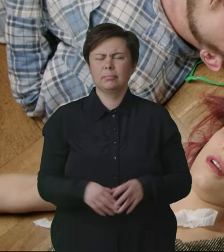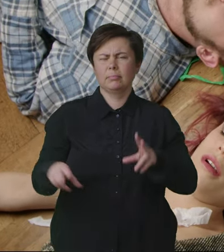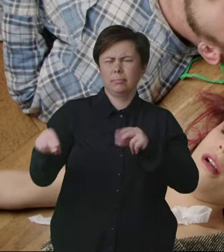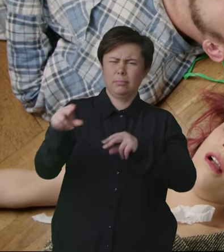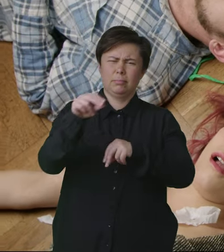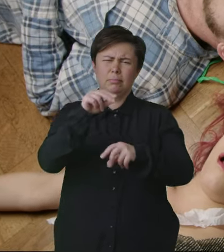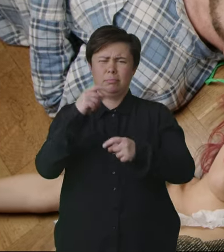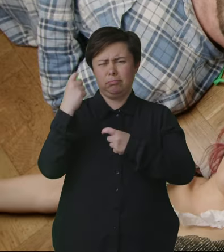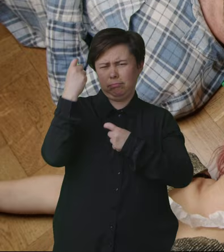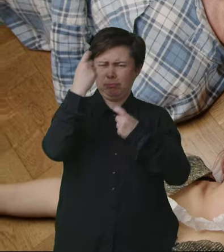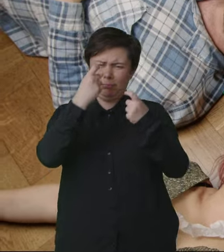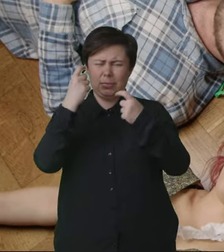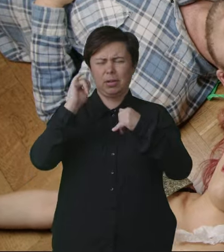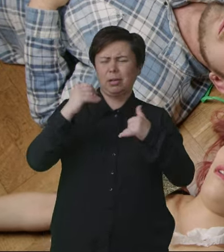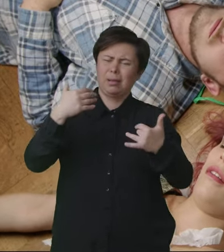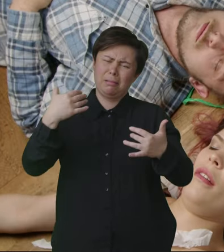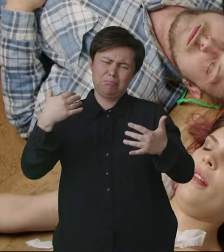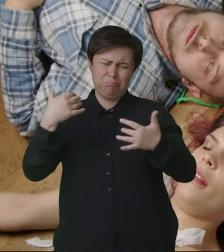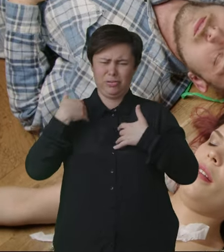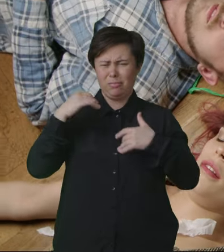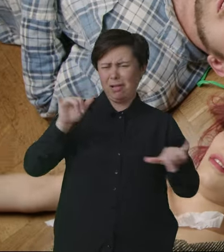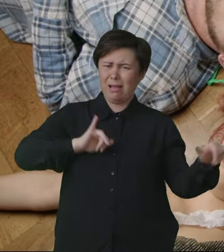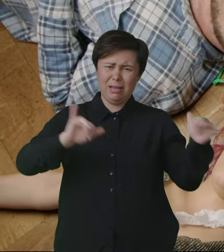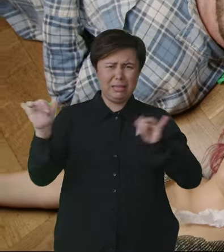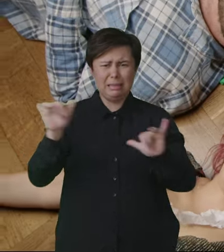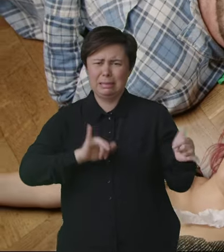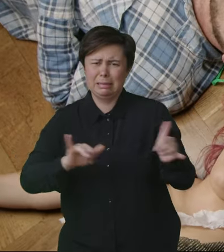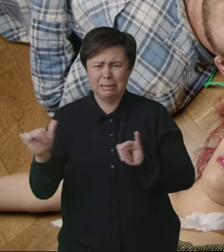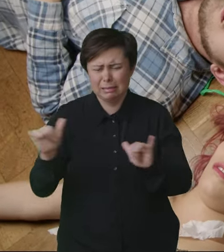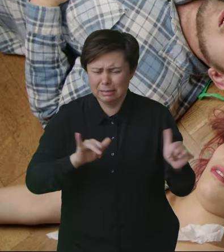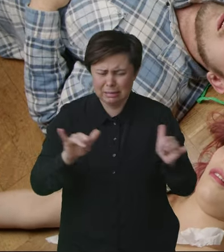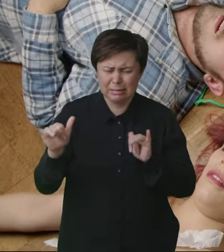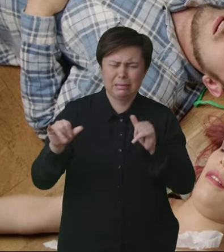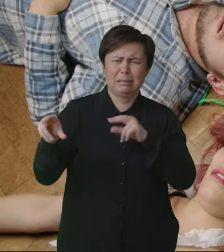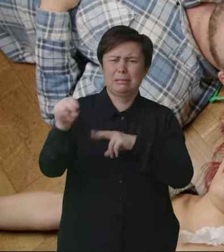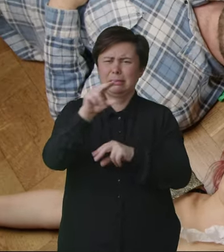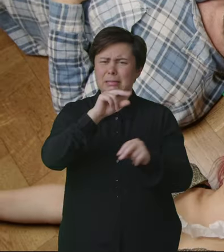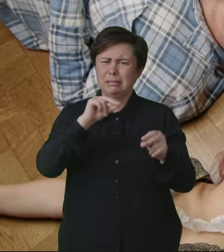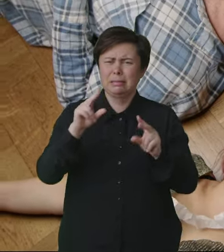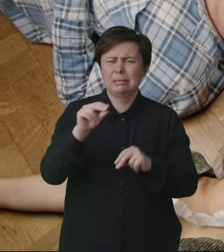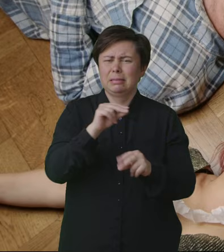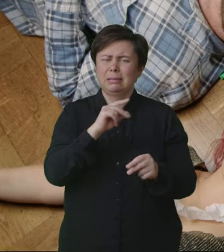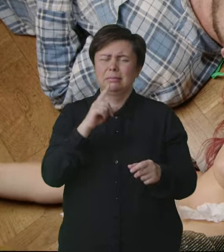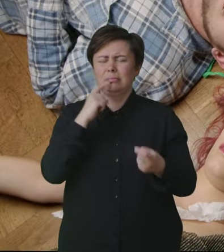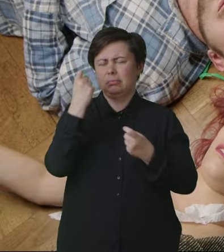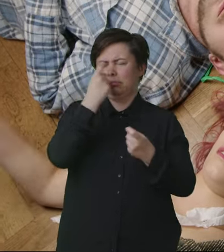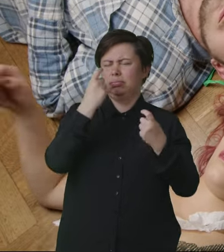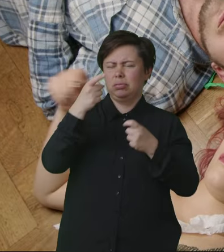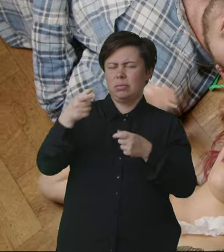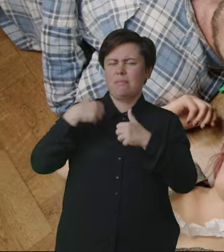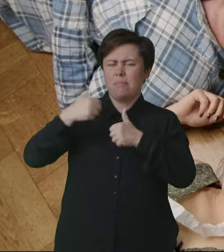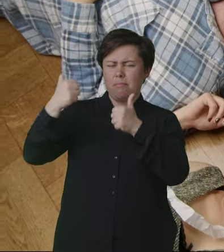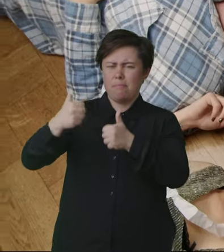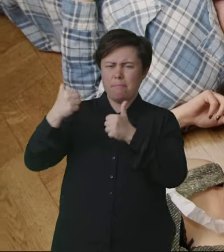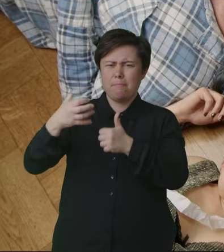Panie, jaka feta była wtedy. Wielka pompa wtedy była na peronie.